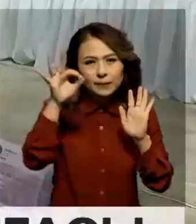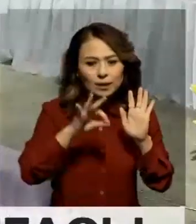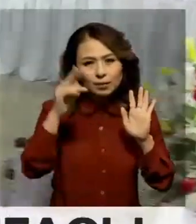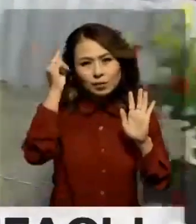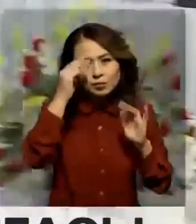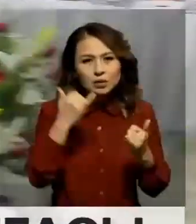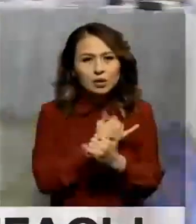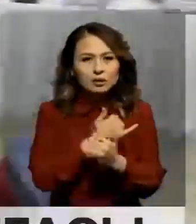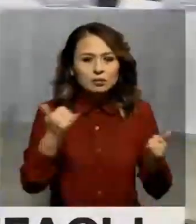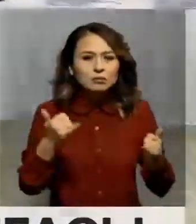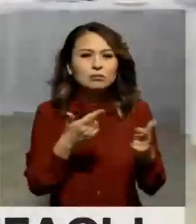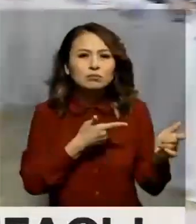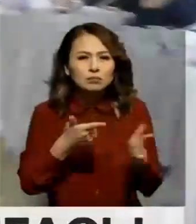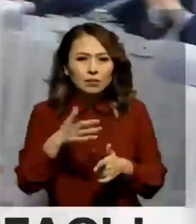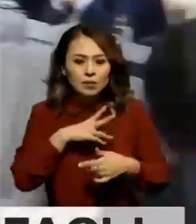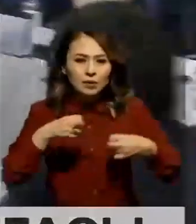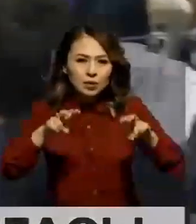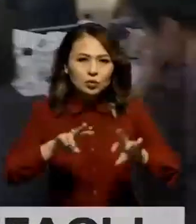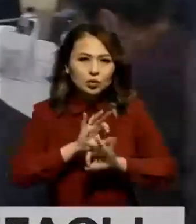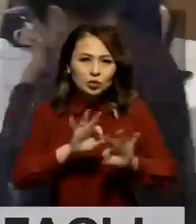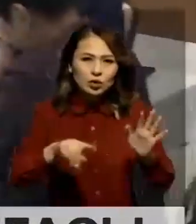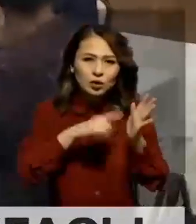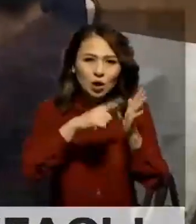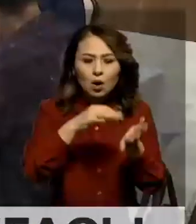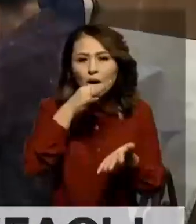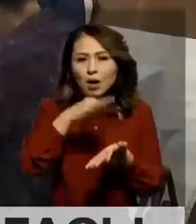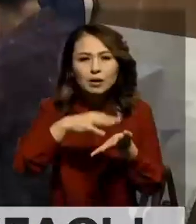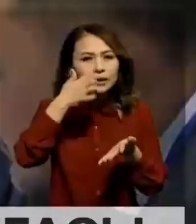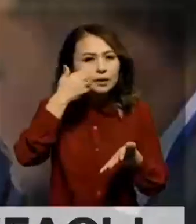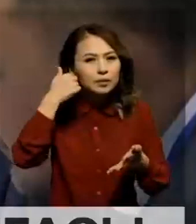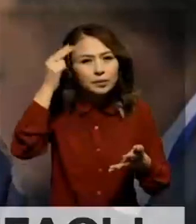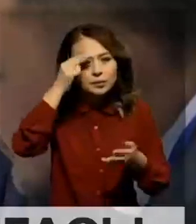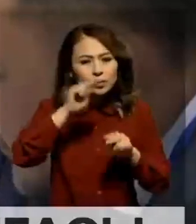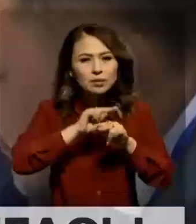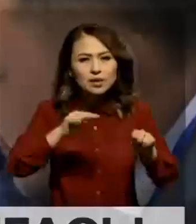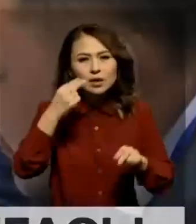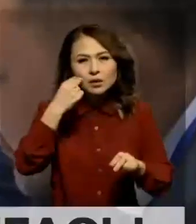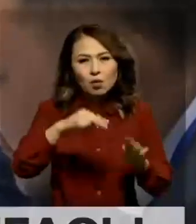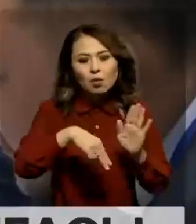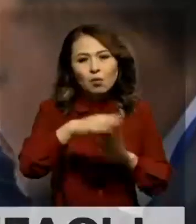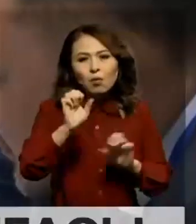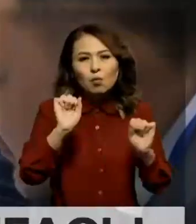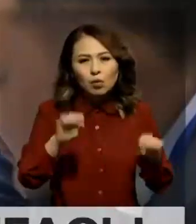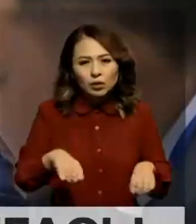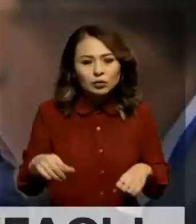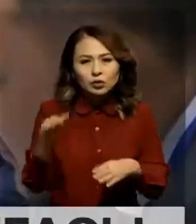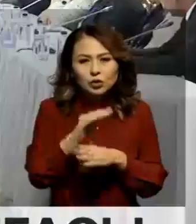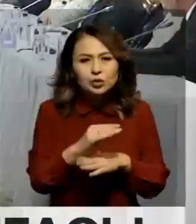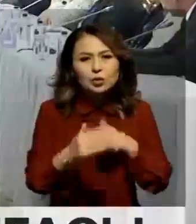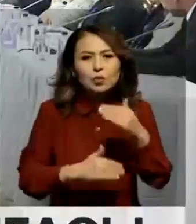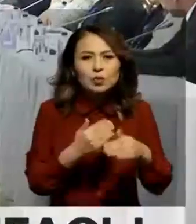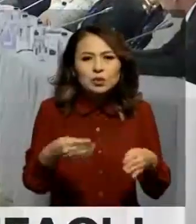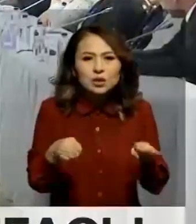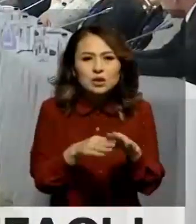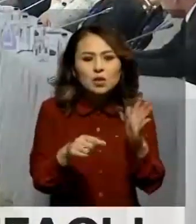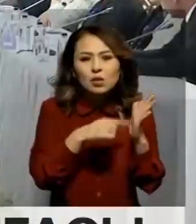беру саласына қанағаттанатын мәлімдеген. Мамандардың айтуынша, сұрақ-жауап беру арқылы елдегі білім беру сапасын анықтауға болады, сондай-ақ оны